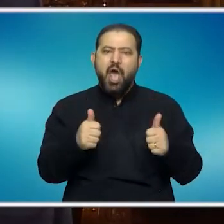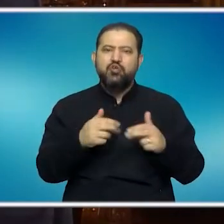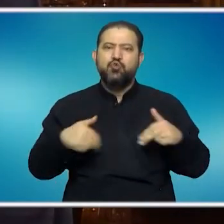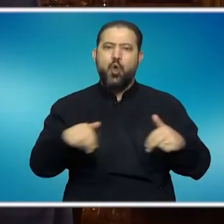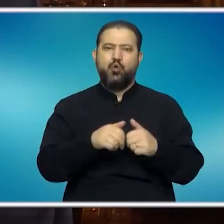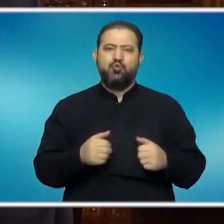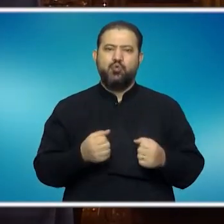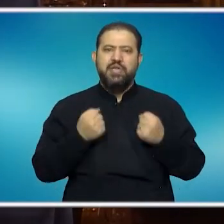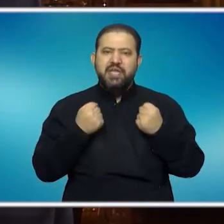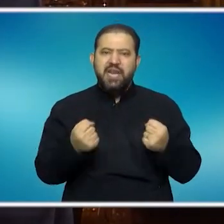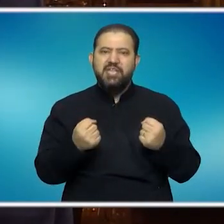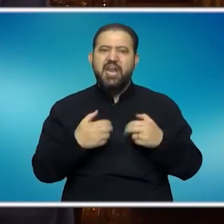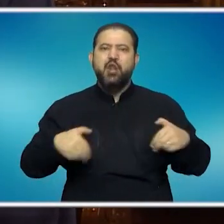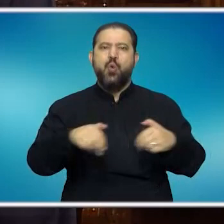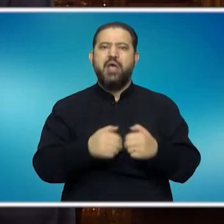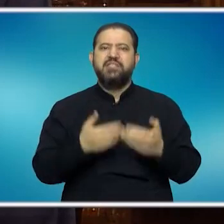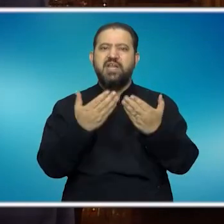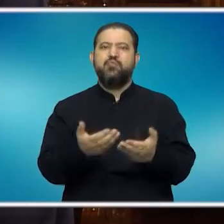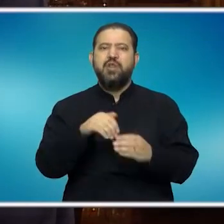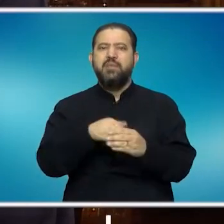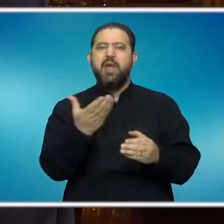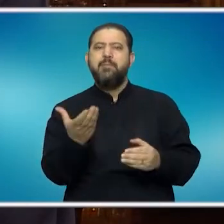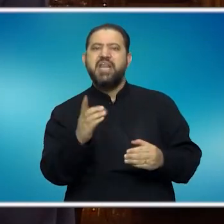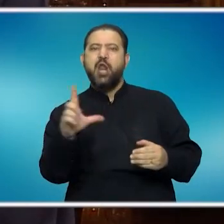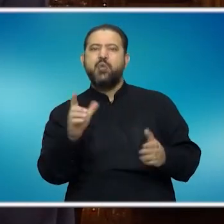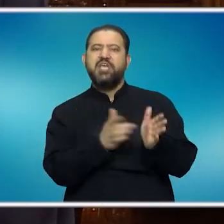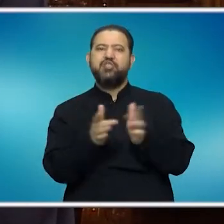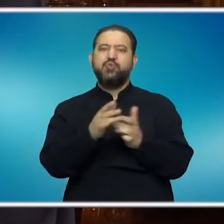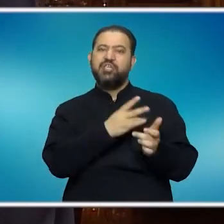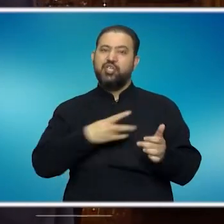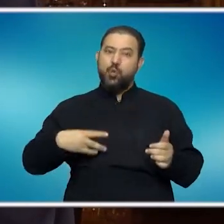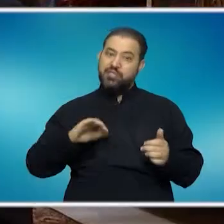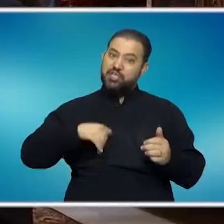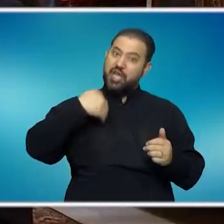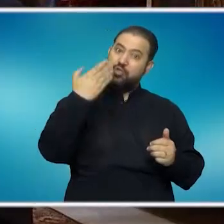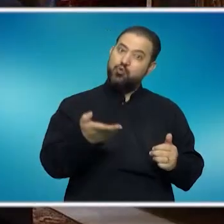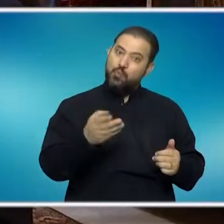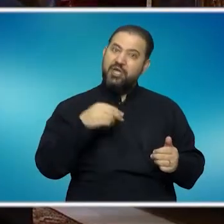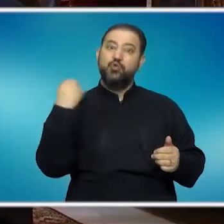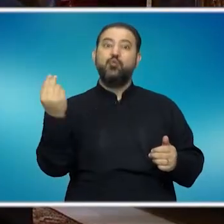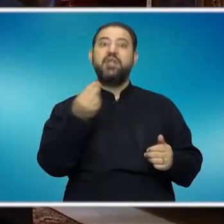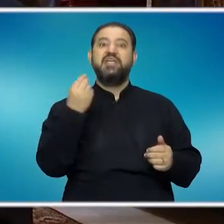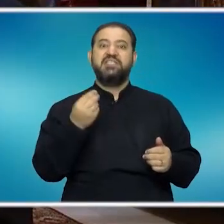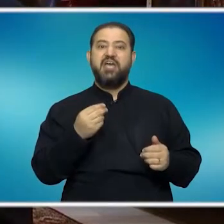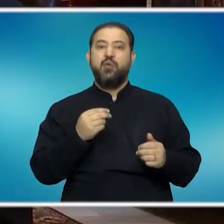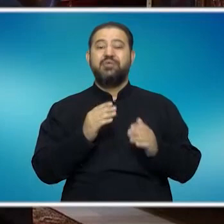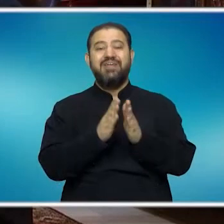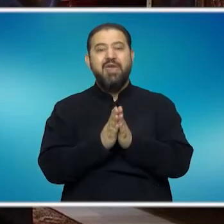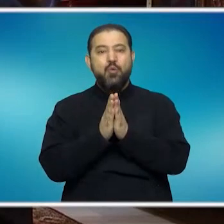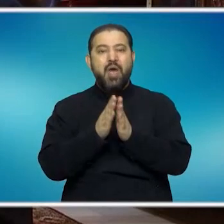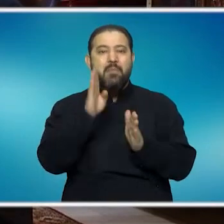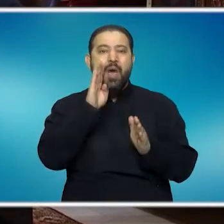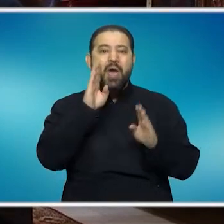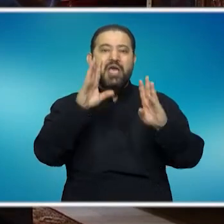unicul mijlocitor care este Iisus Hristos, Fiul lui Dumnezeu, dar avem nădejde după Dumnezeu, nu? Când se spune imnografia noastră către Maica